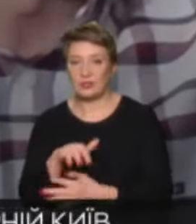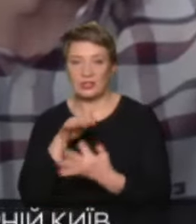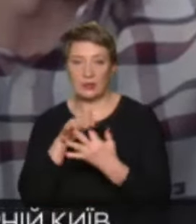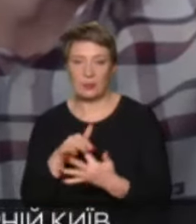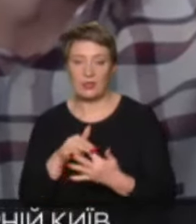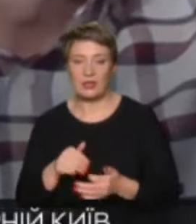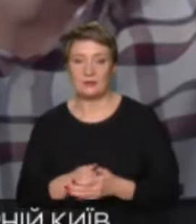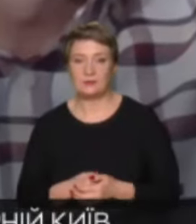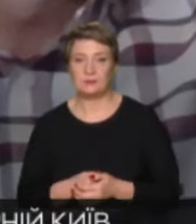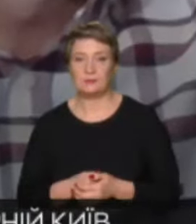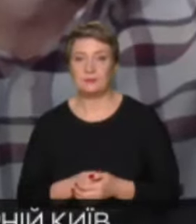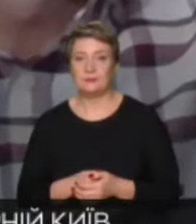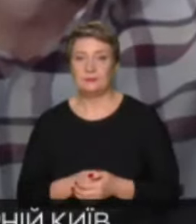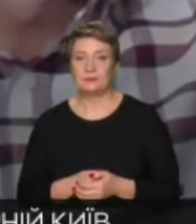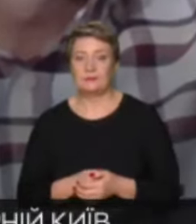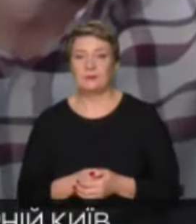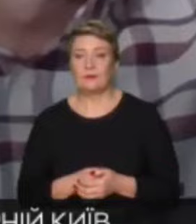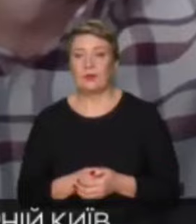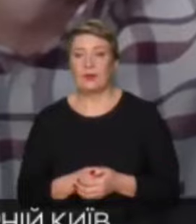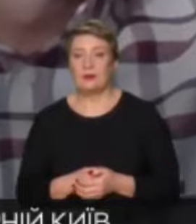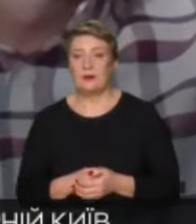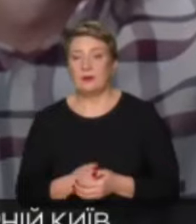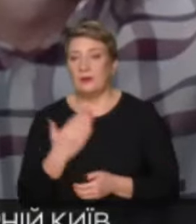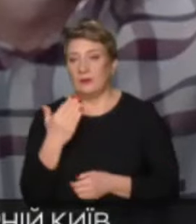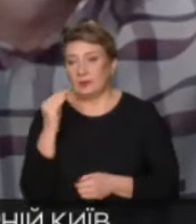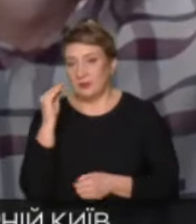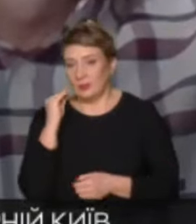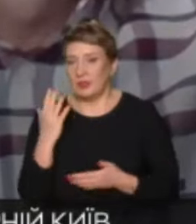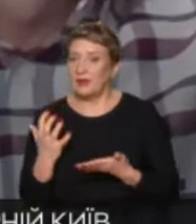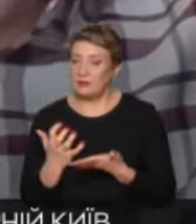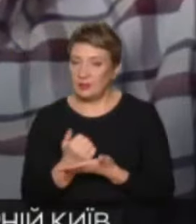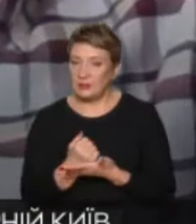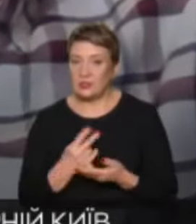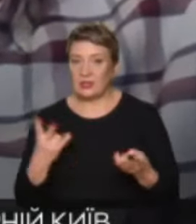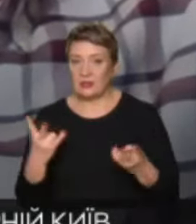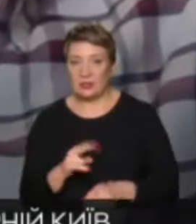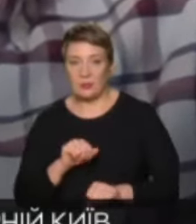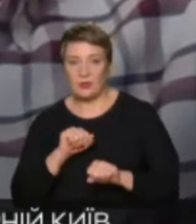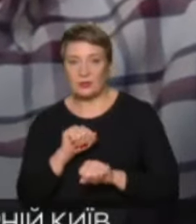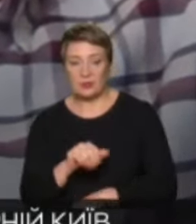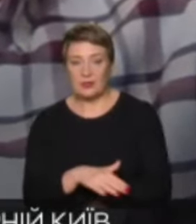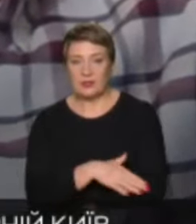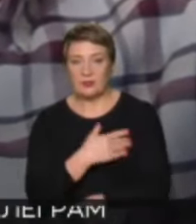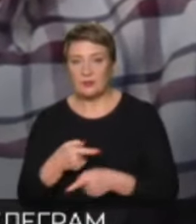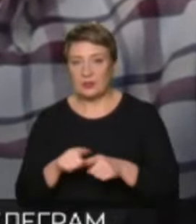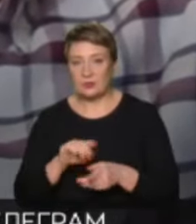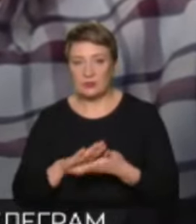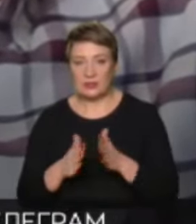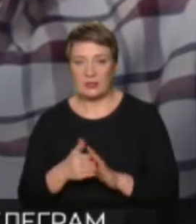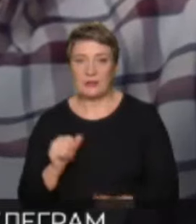Так, саме так. Чи, на вашу думку, вдасться і чи варто отримувати довго в такому стані